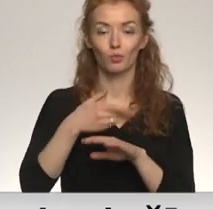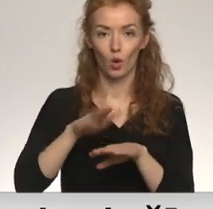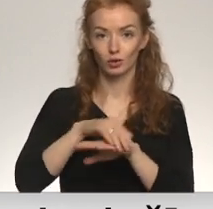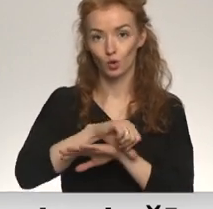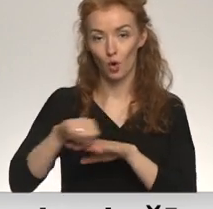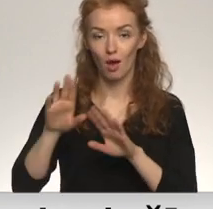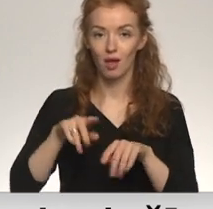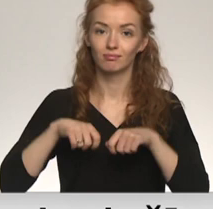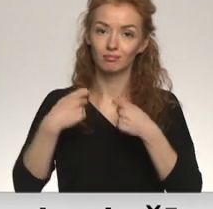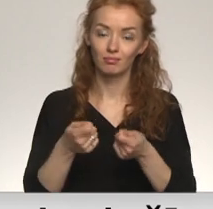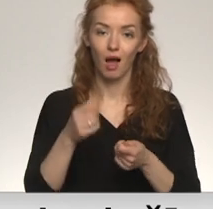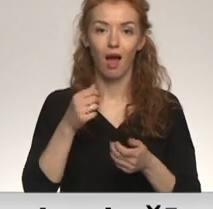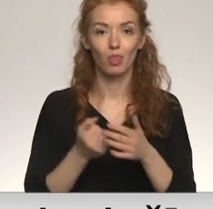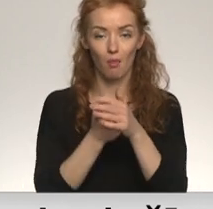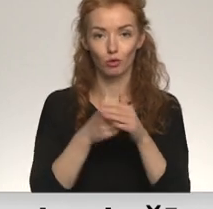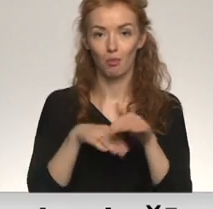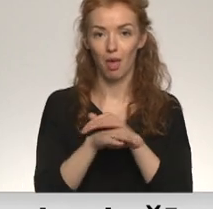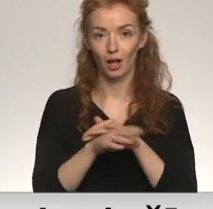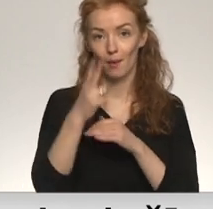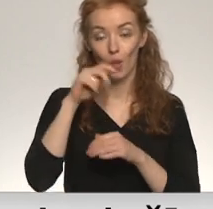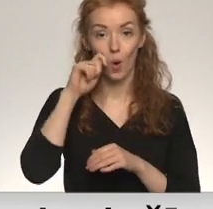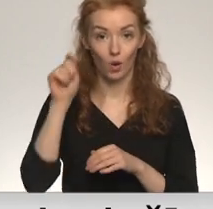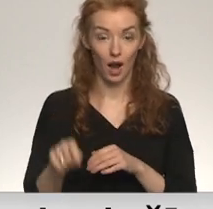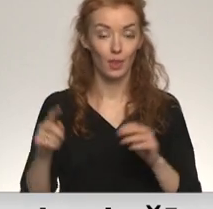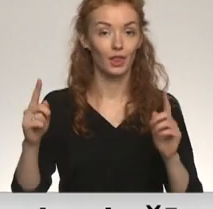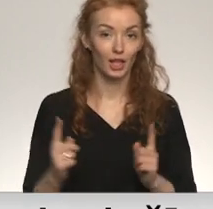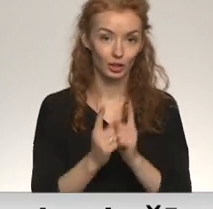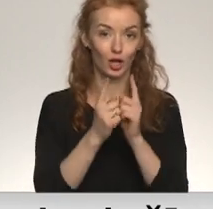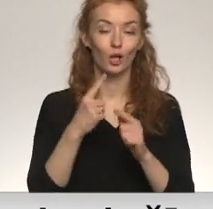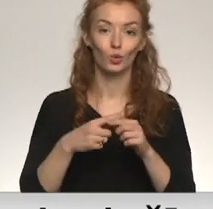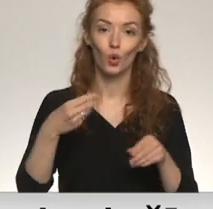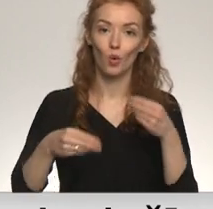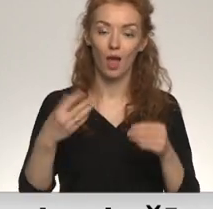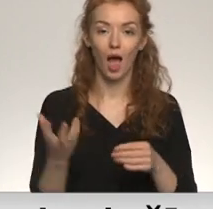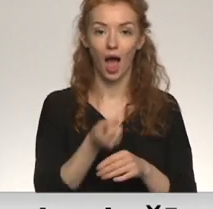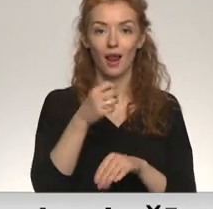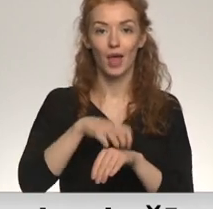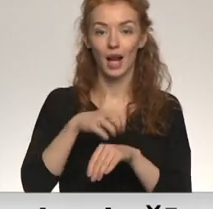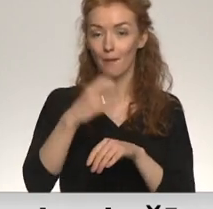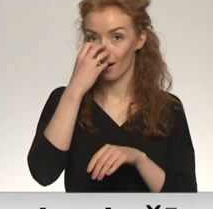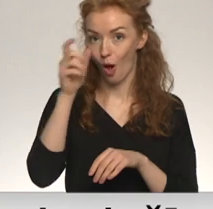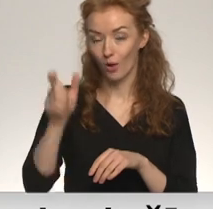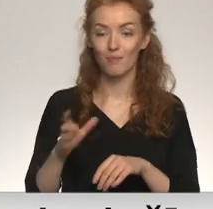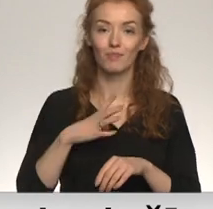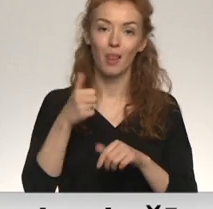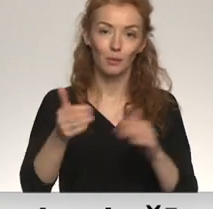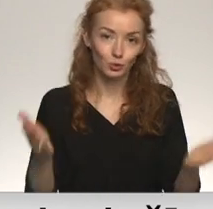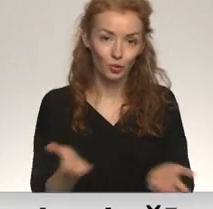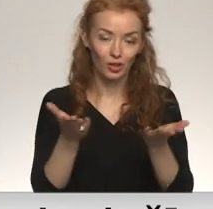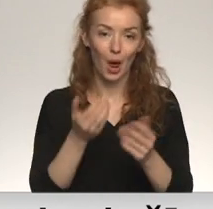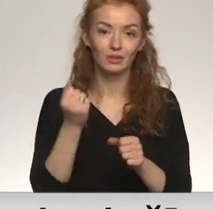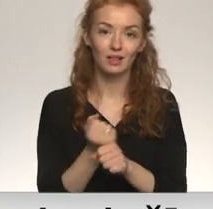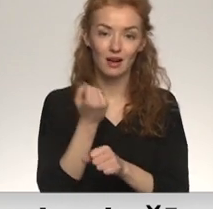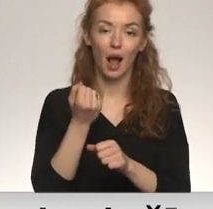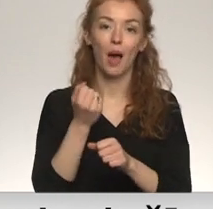sniegtu psihoemocionālu atbalstu bēgļiem no Ukrainas. Tikšanās un rotaļas ar daktariem klauniem bija labs uzmundrinājums gan bēgļu